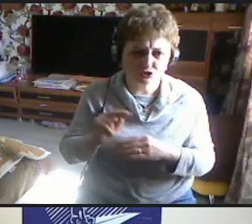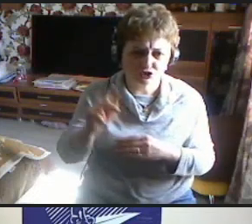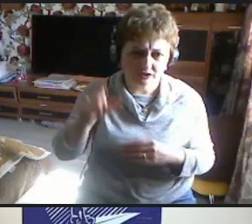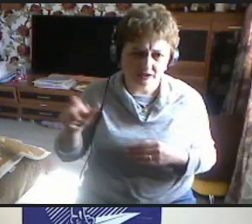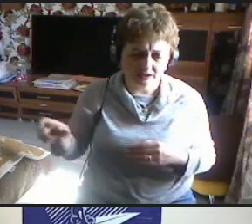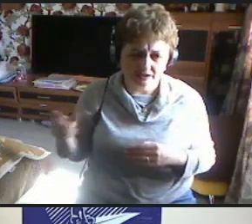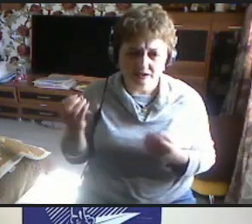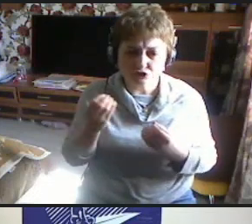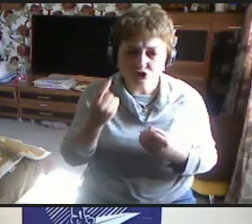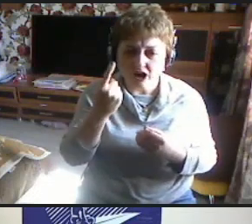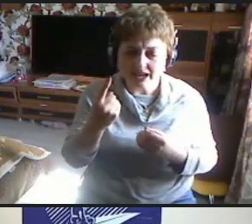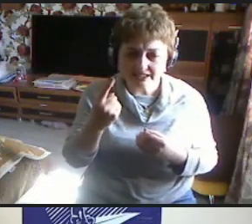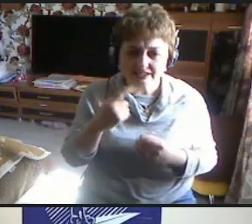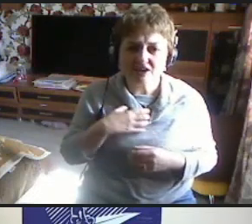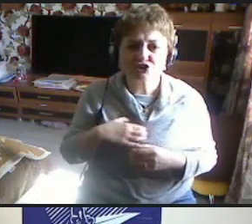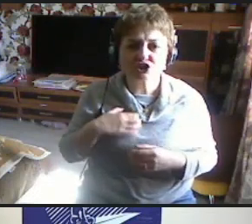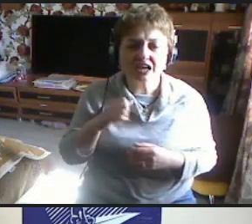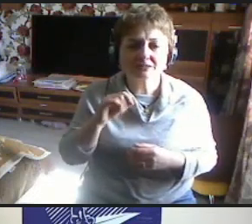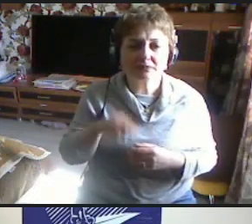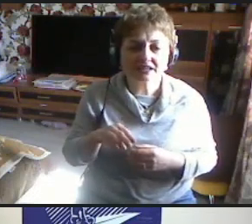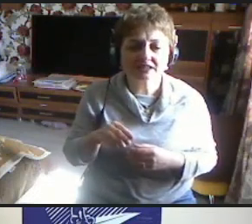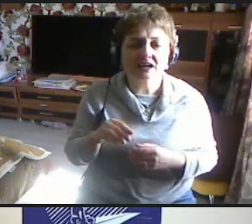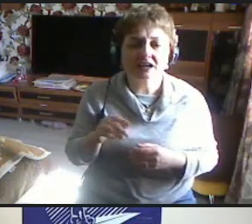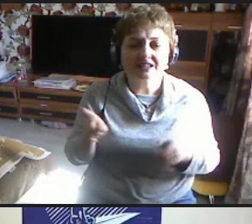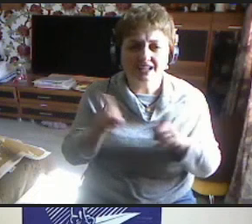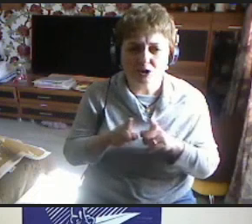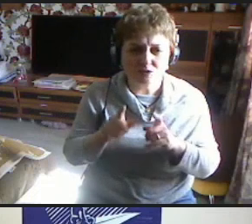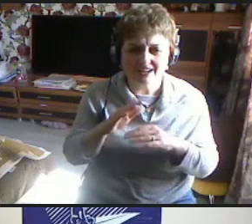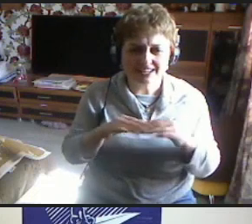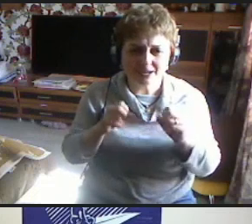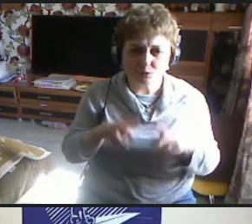аспект, как вы упоминали, да, такого непрофессионала, да,